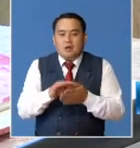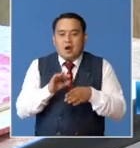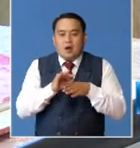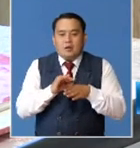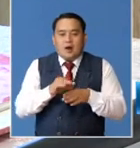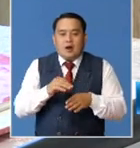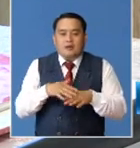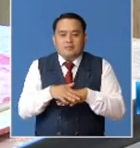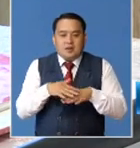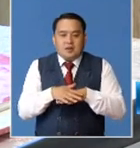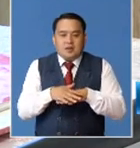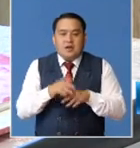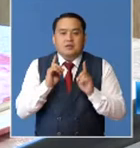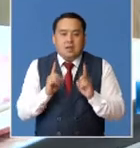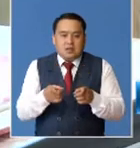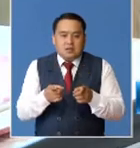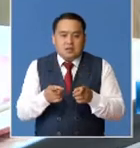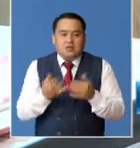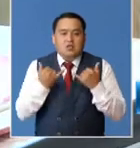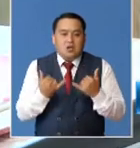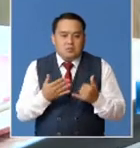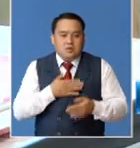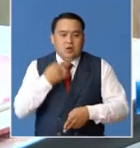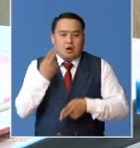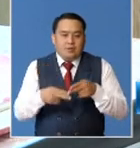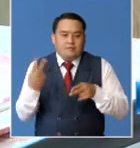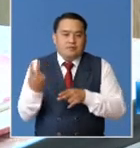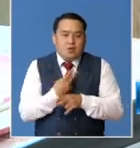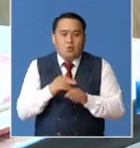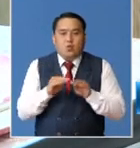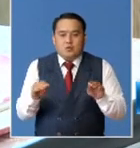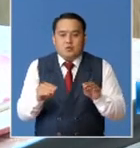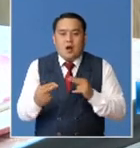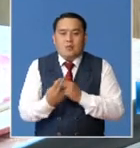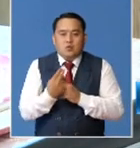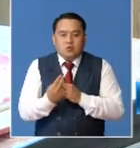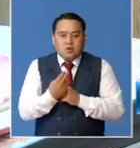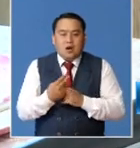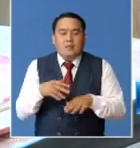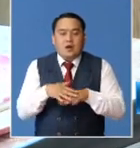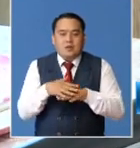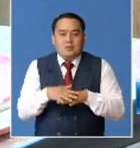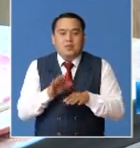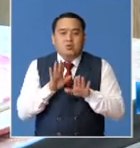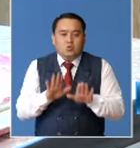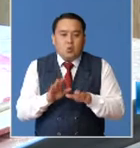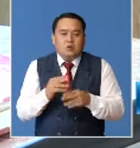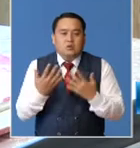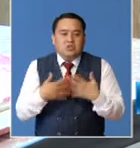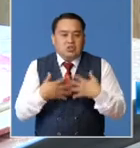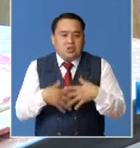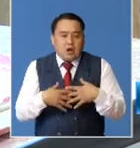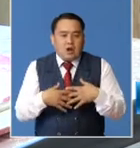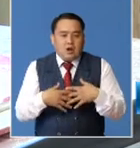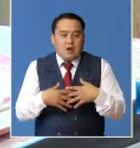курсы ментальной арифметики. Я согласился. Сейчас мы уже закончили 2-й уровень. На уроках ментальной арифметики мы не только считаем, но